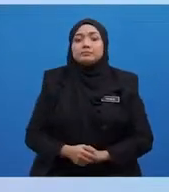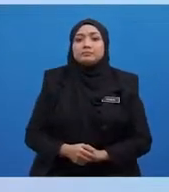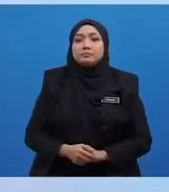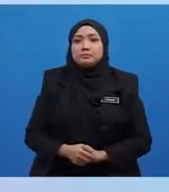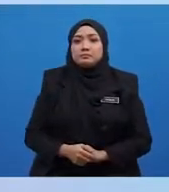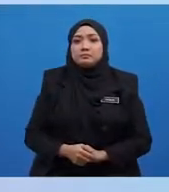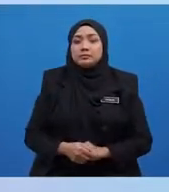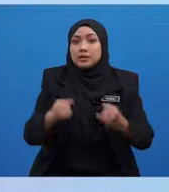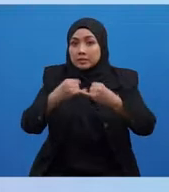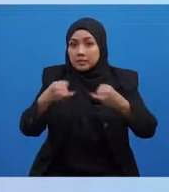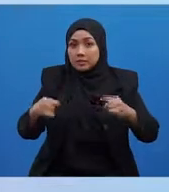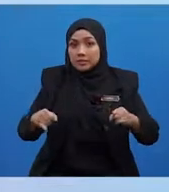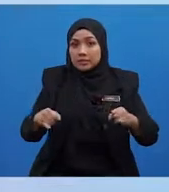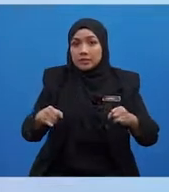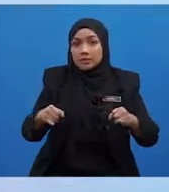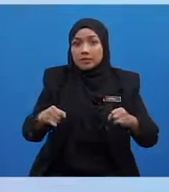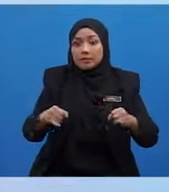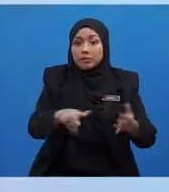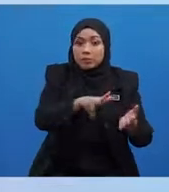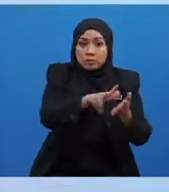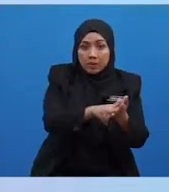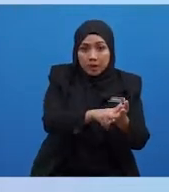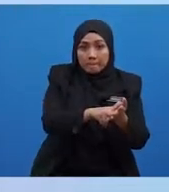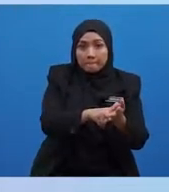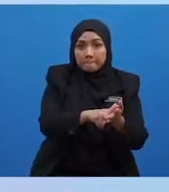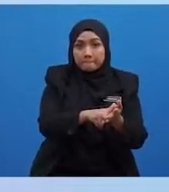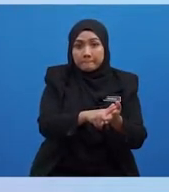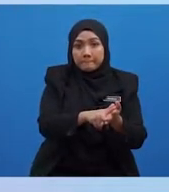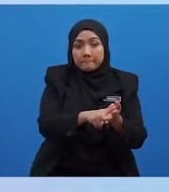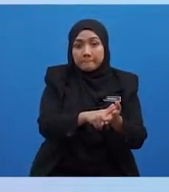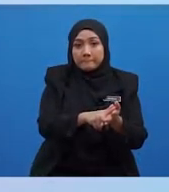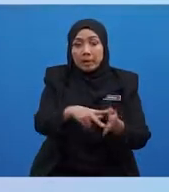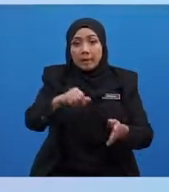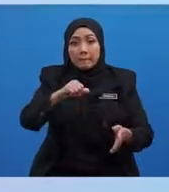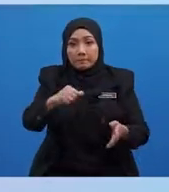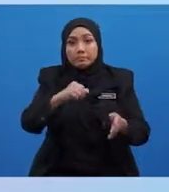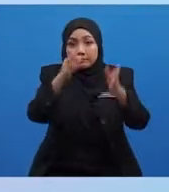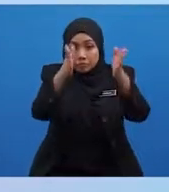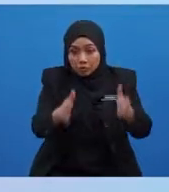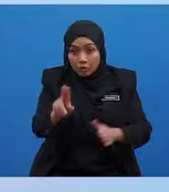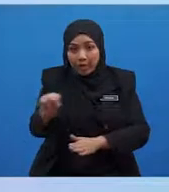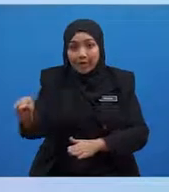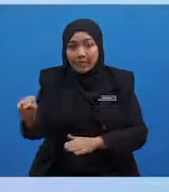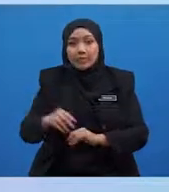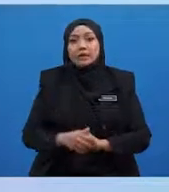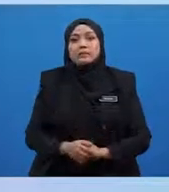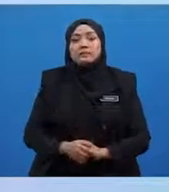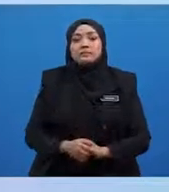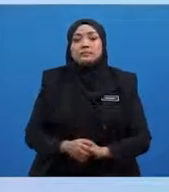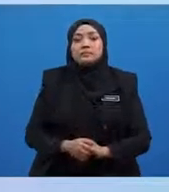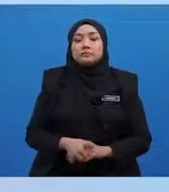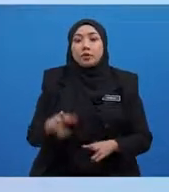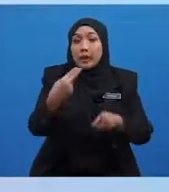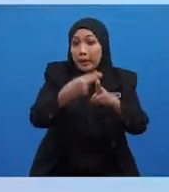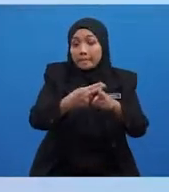Manakala, jenama bentuk cap dagangan bercirikan perseorangan lebih menonjolkan orang perseorangan seperti